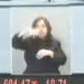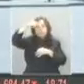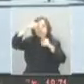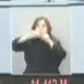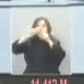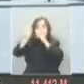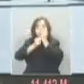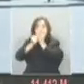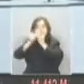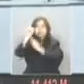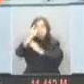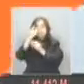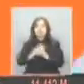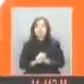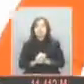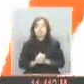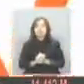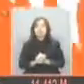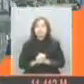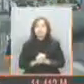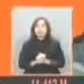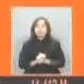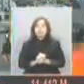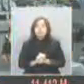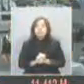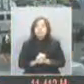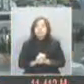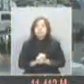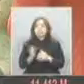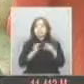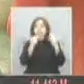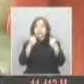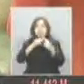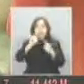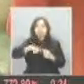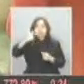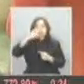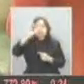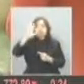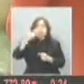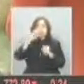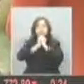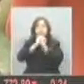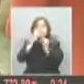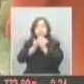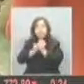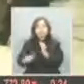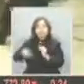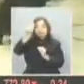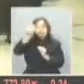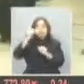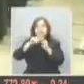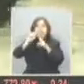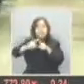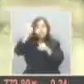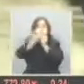ม้ราคาทองคำในประเทศจีนจะปรบตัวสงขึนถึงร้อยละหกภายในเดือน